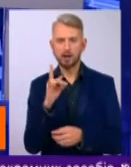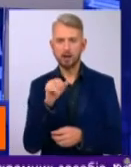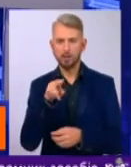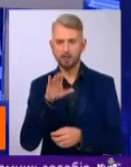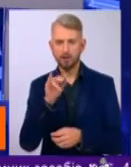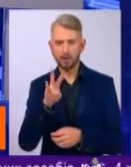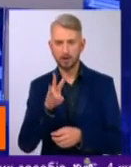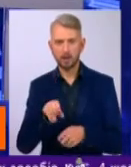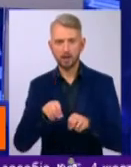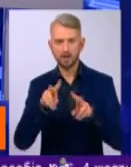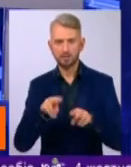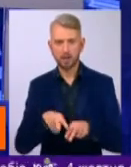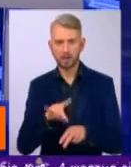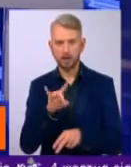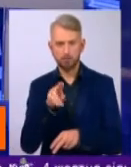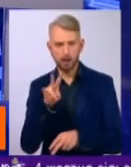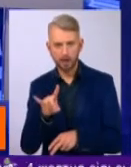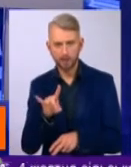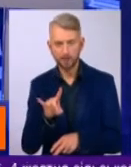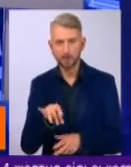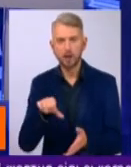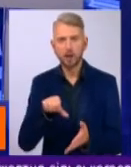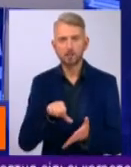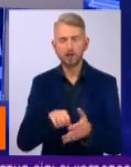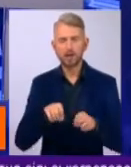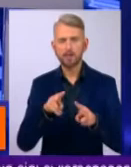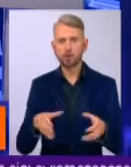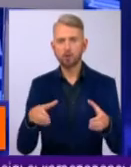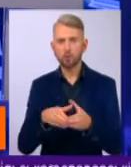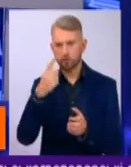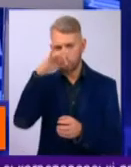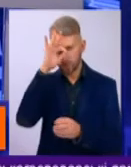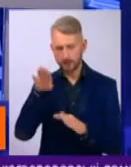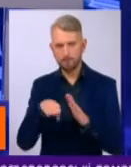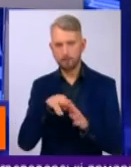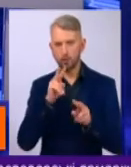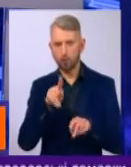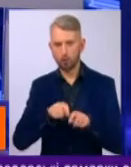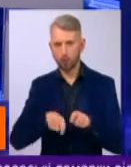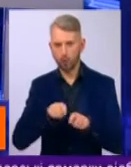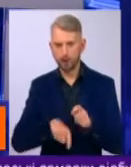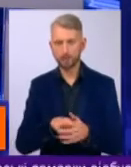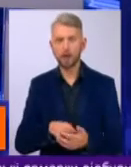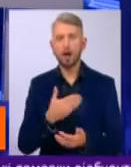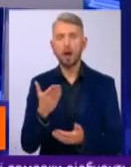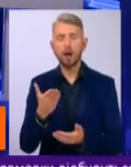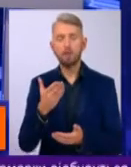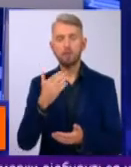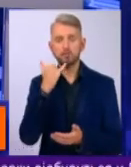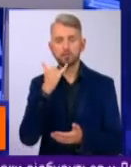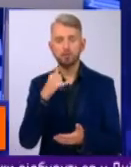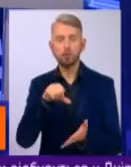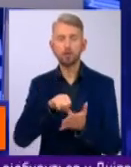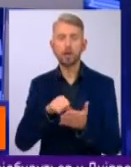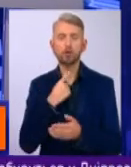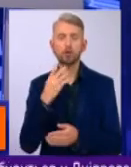експерт реанімаційного пакету реформ, член експертної групи «Поліція під контролем». Ну, а ви долучайтеся до голосування